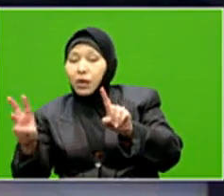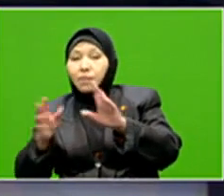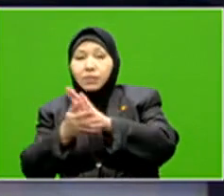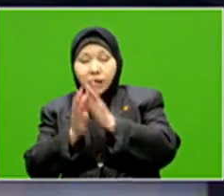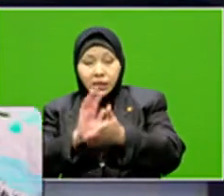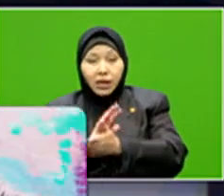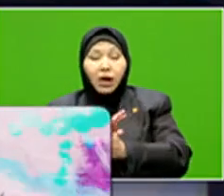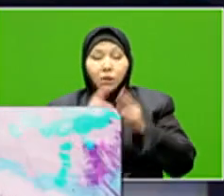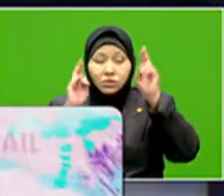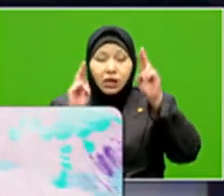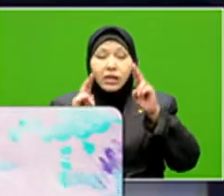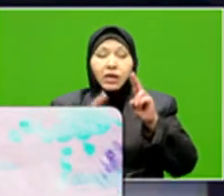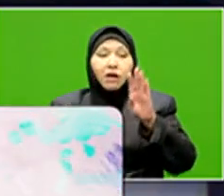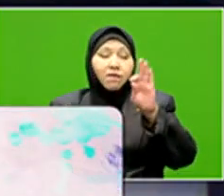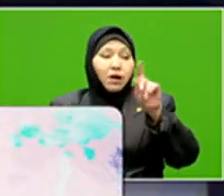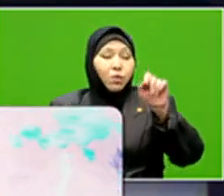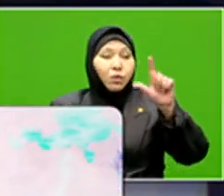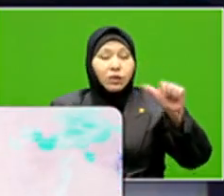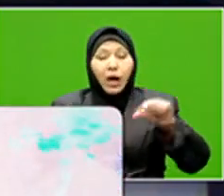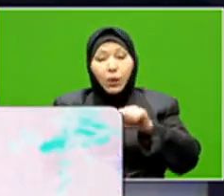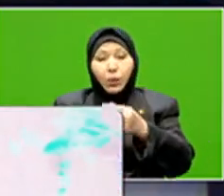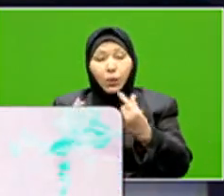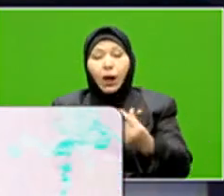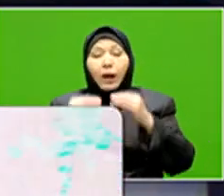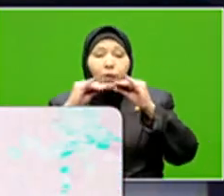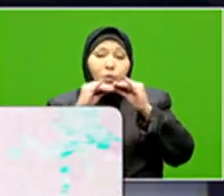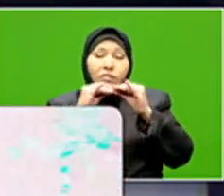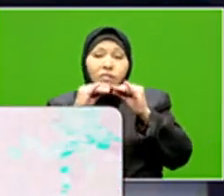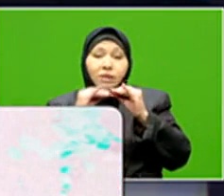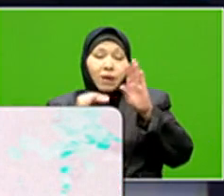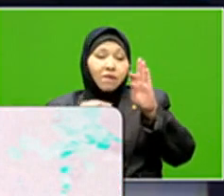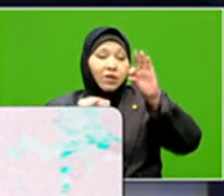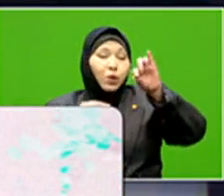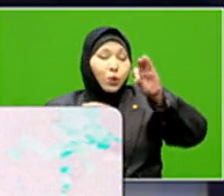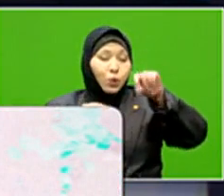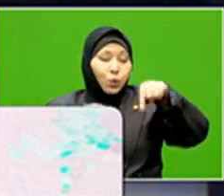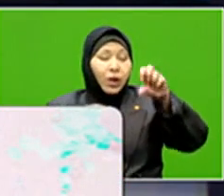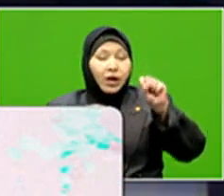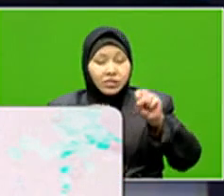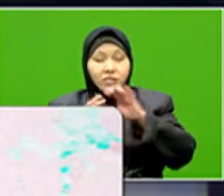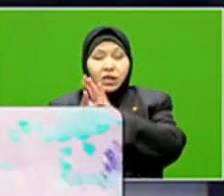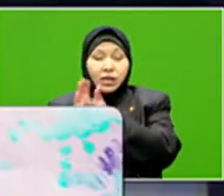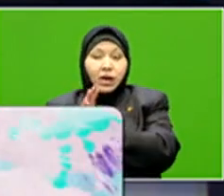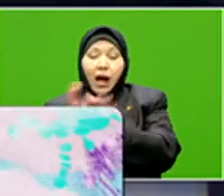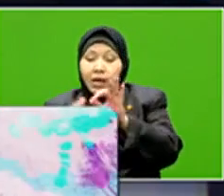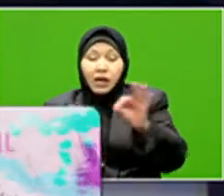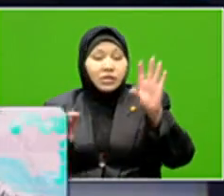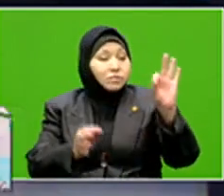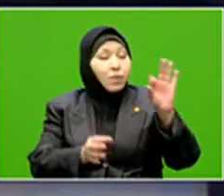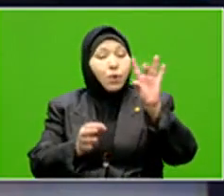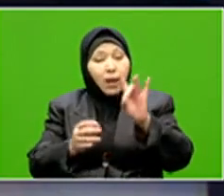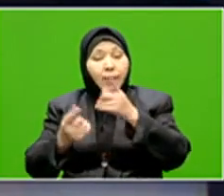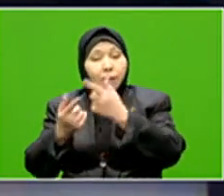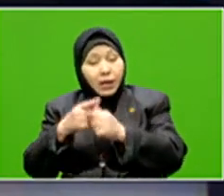Samad, pensyarah di Fakulti Quran Sunnah Universiti Sains Islam Malaysia. Dan sebentar tadi Ustaz membaca ayat 98 daripada